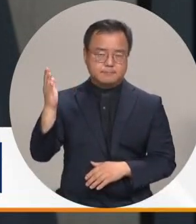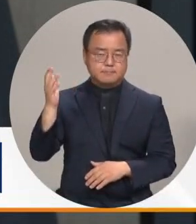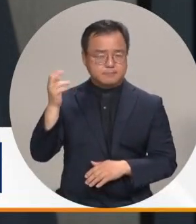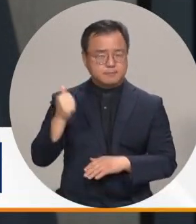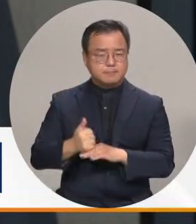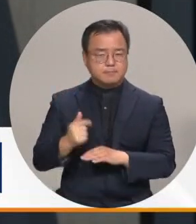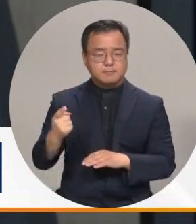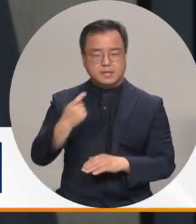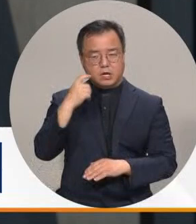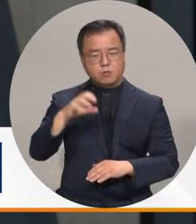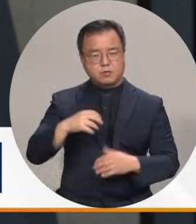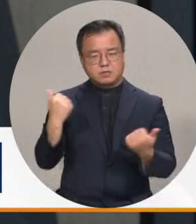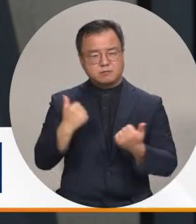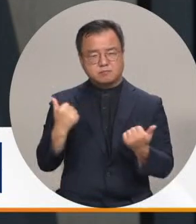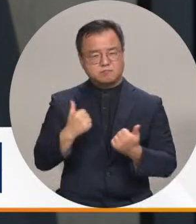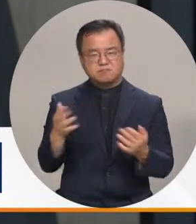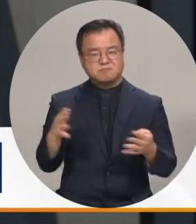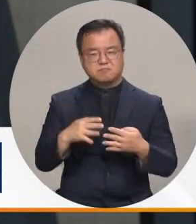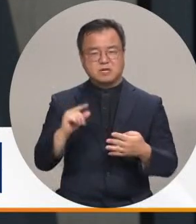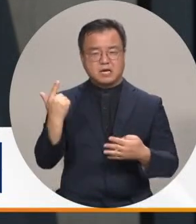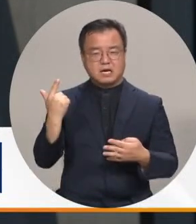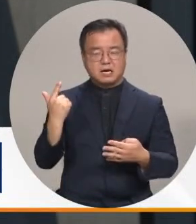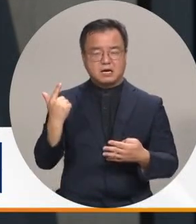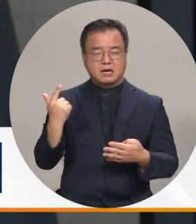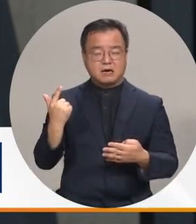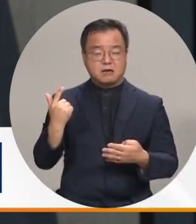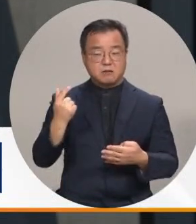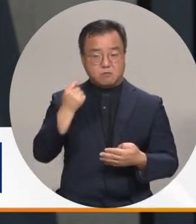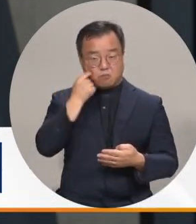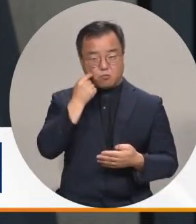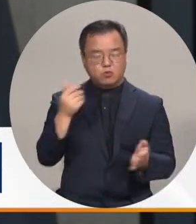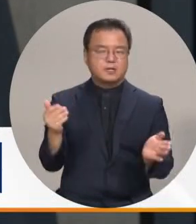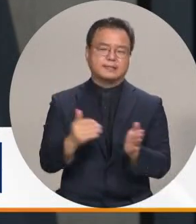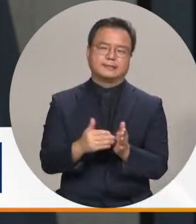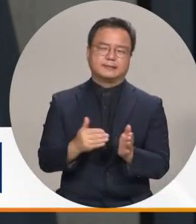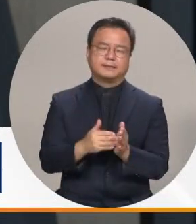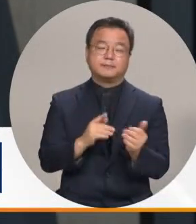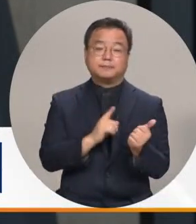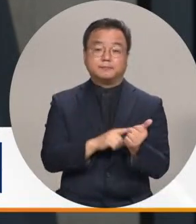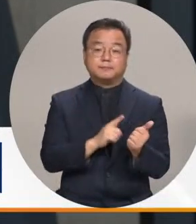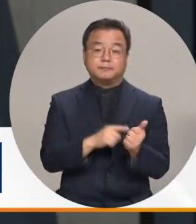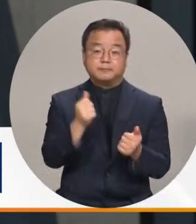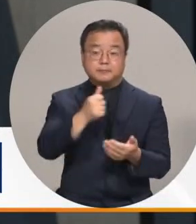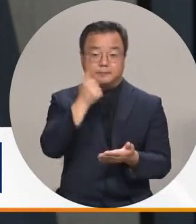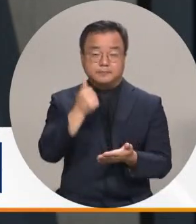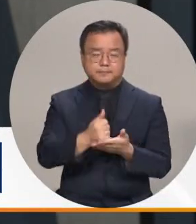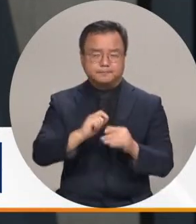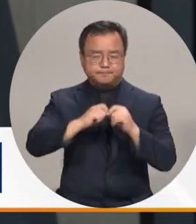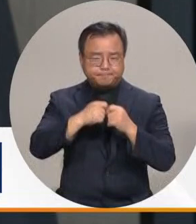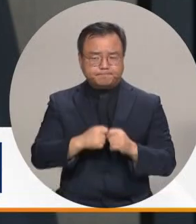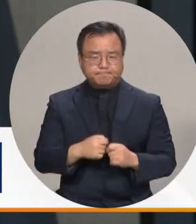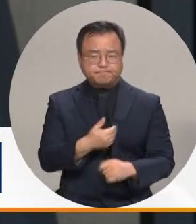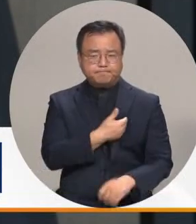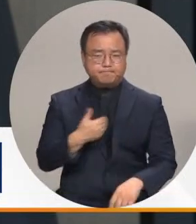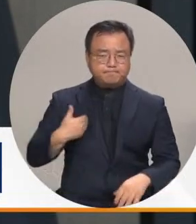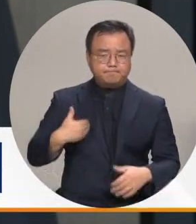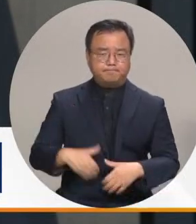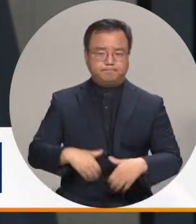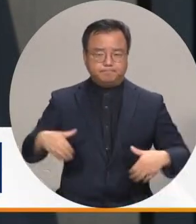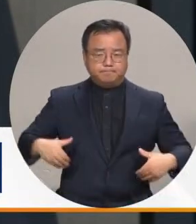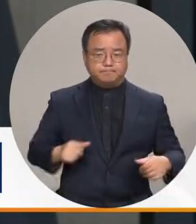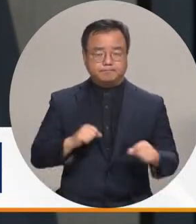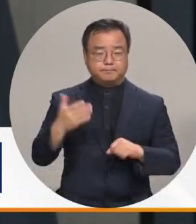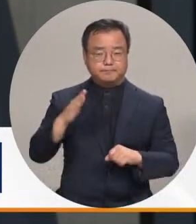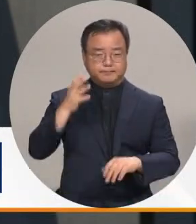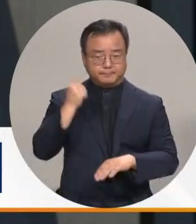학원들은 협상에 응하지 않아서 미수에 그쳤습니다 군의 범행은 치밀하고 또 대담하지만 어쨌든